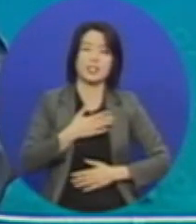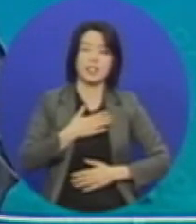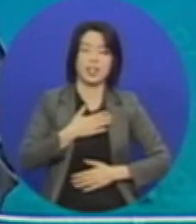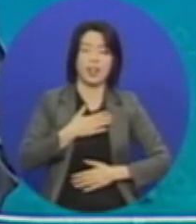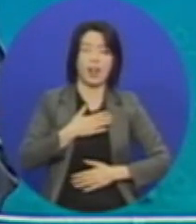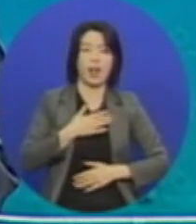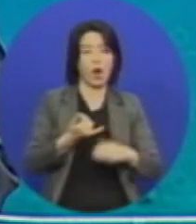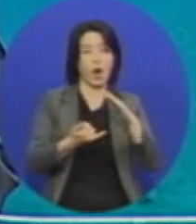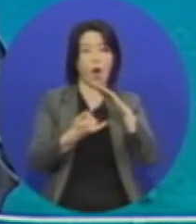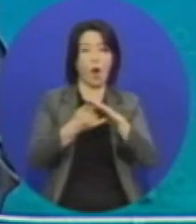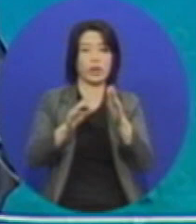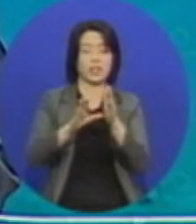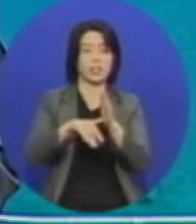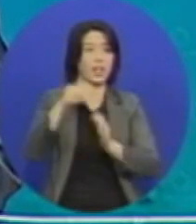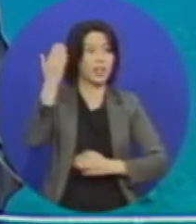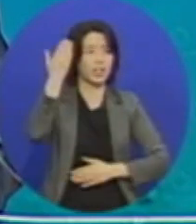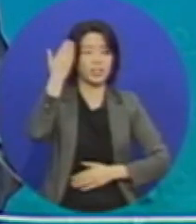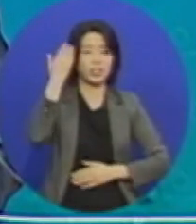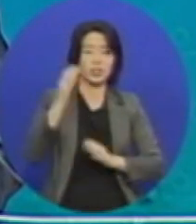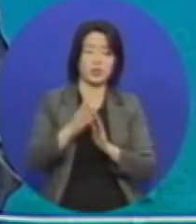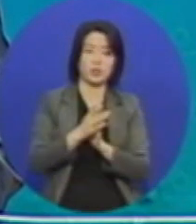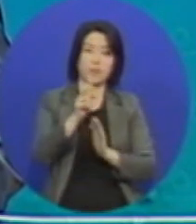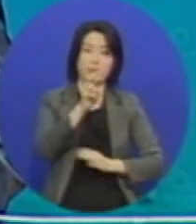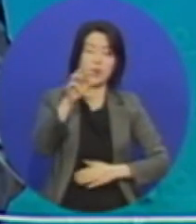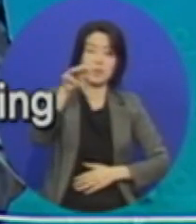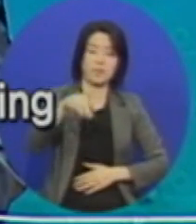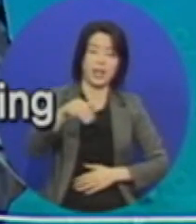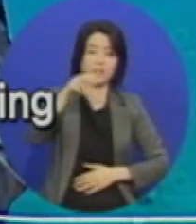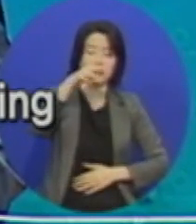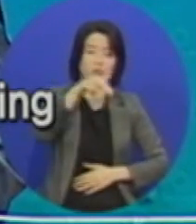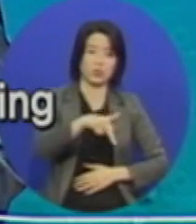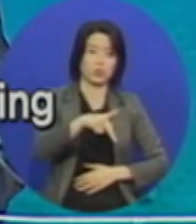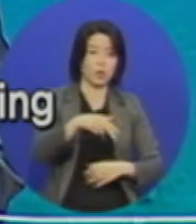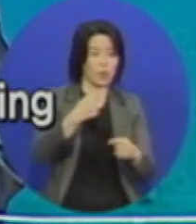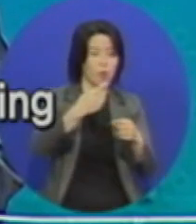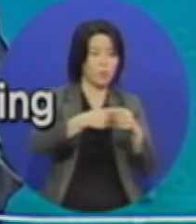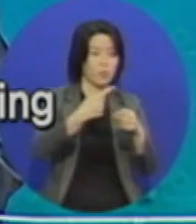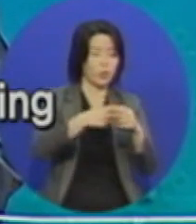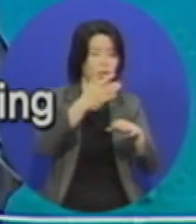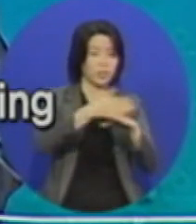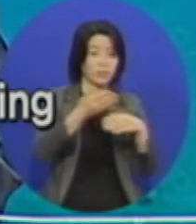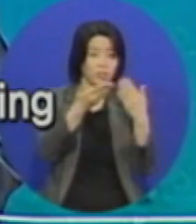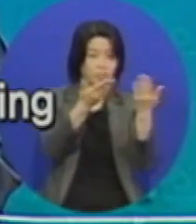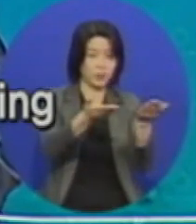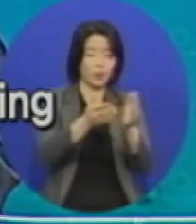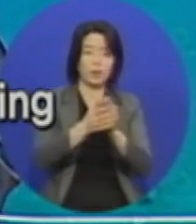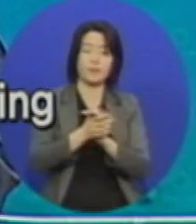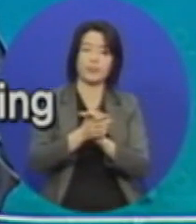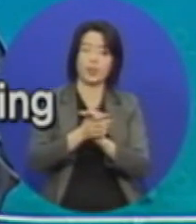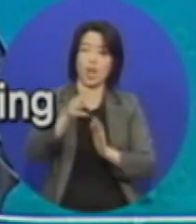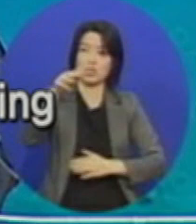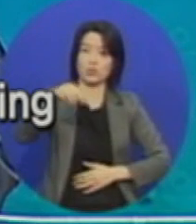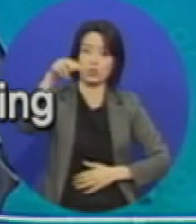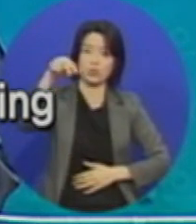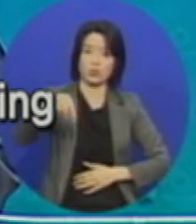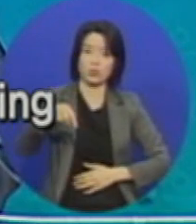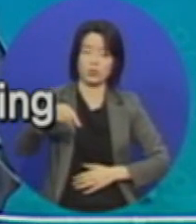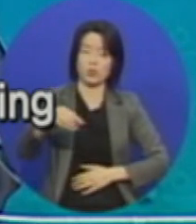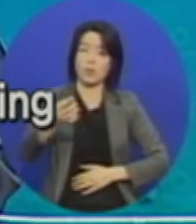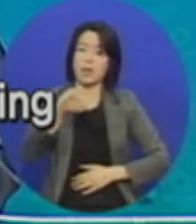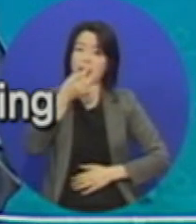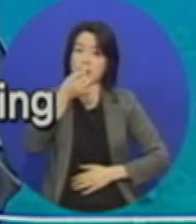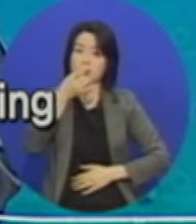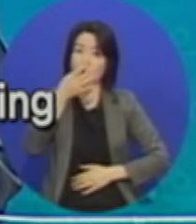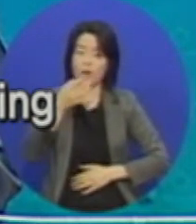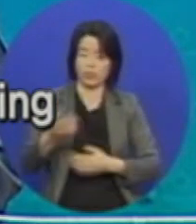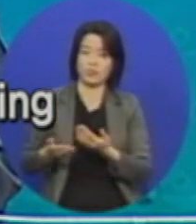어릴때 상식으로는 맥주 감자 절은 볼이 주소 하고 난 다음에 드리는 감사 저리고 추수감사절은 벼 주수 하고 난